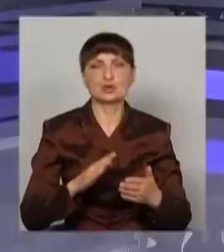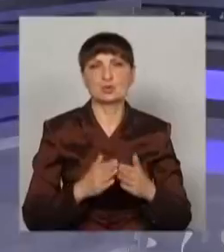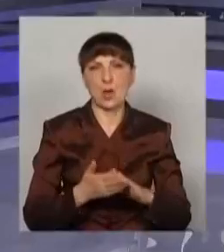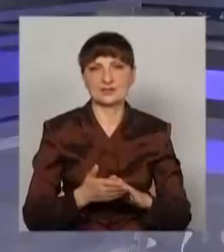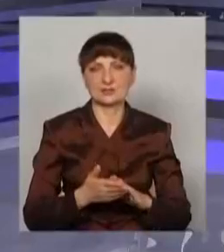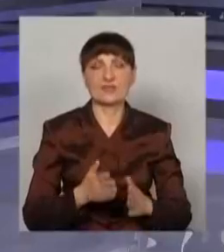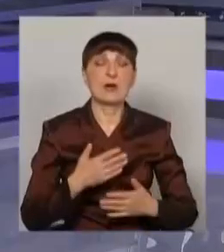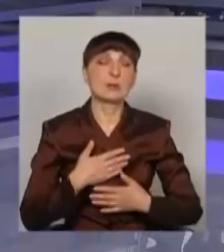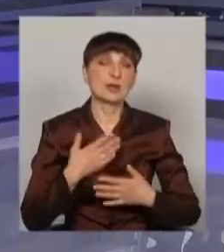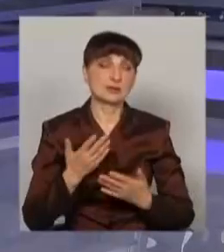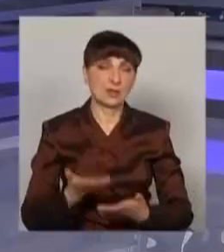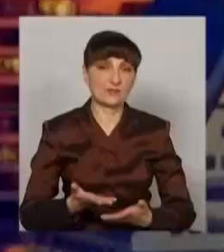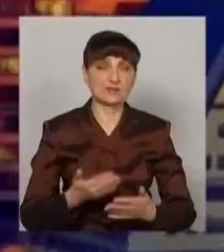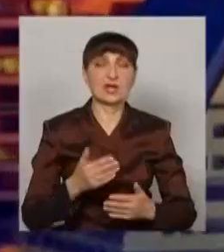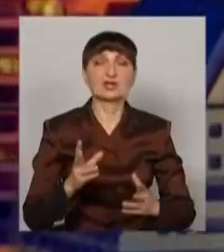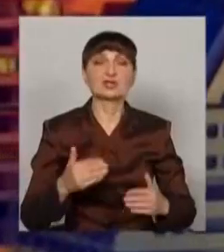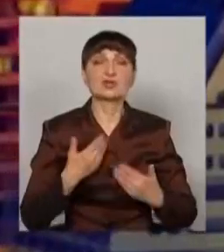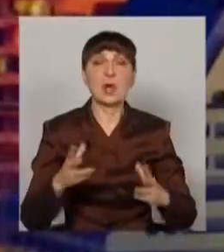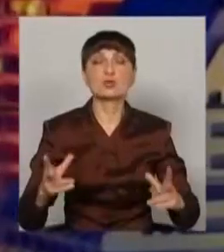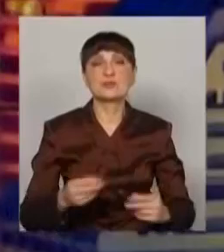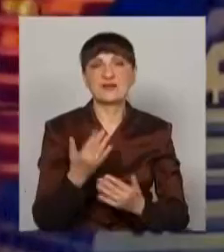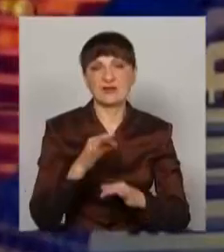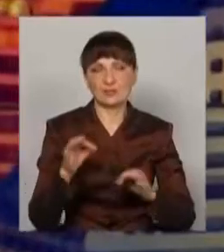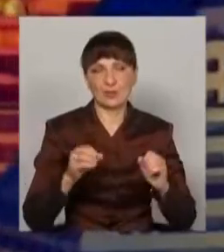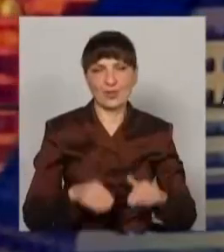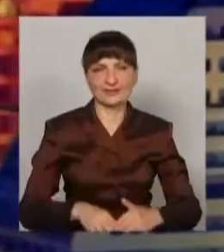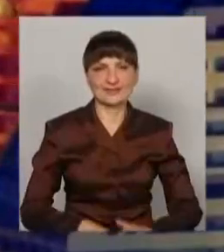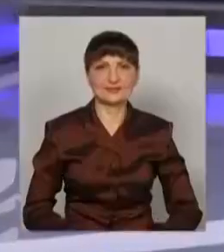Благодарю. Вот. Спасибо большое. Желаю успешных реализаций ваших проектов.